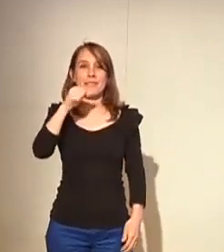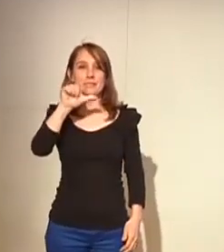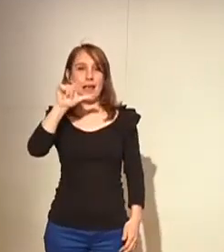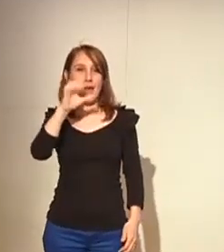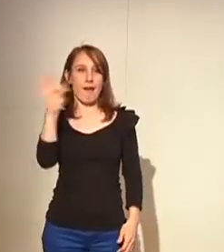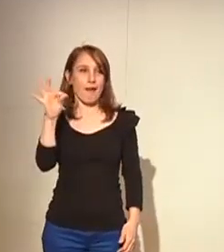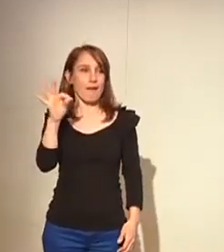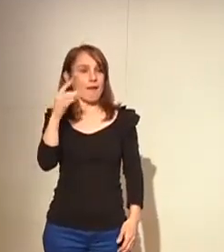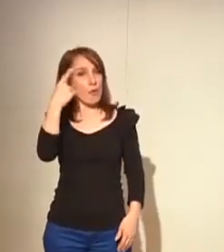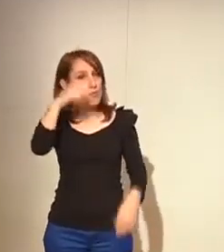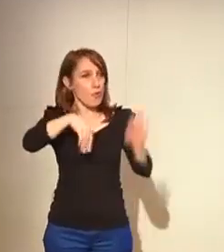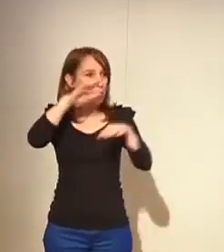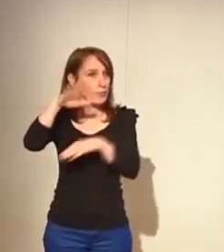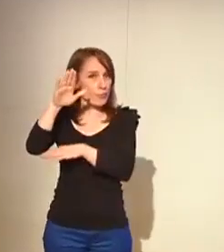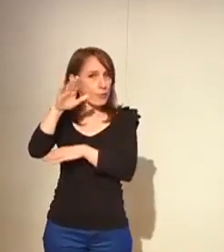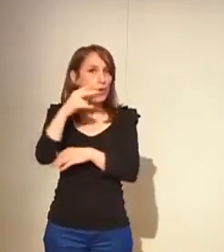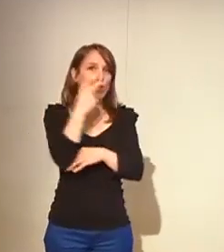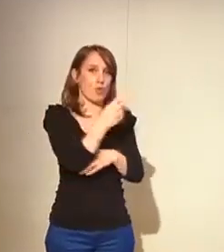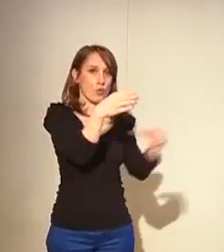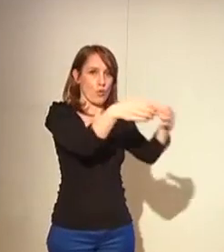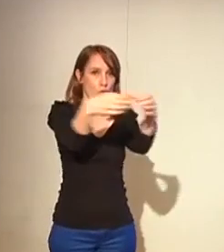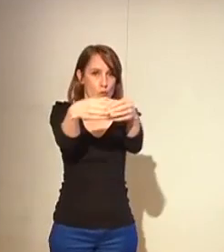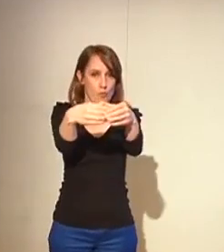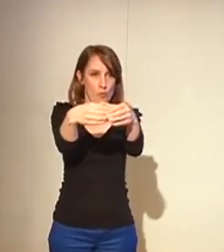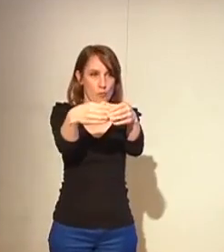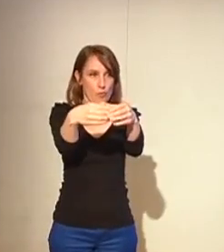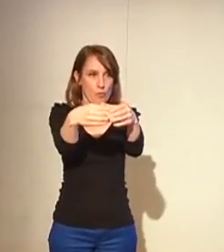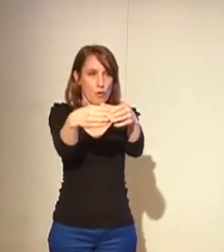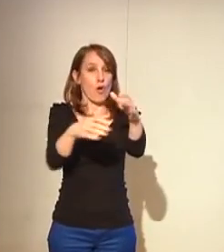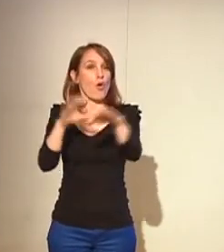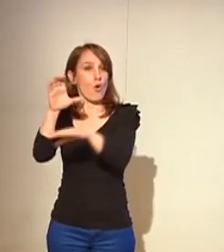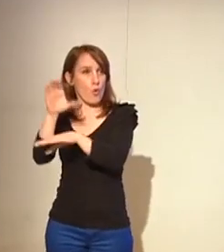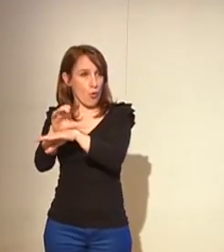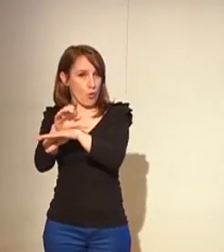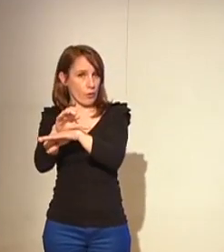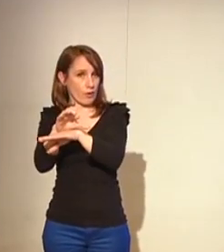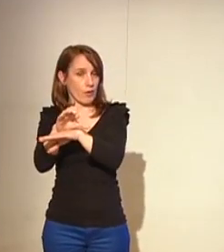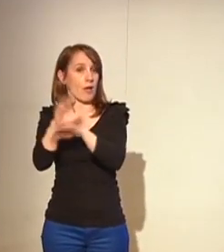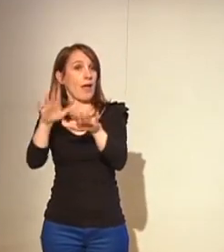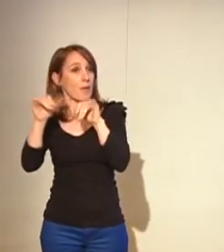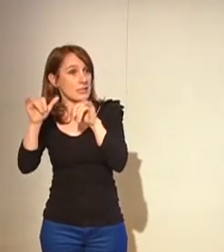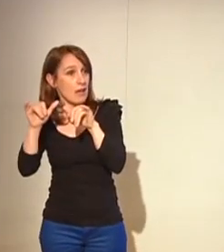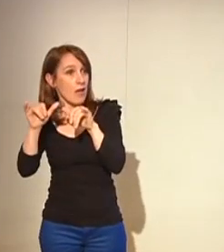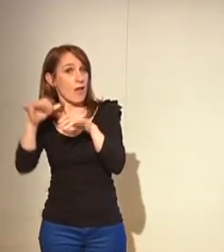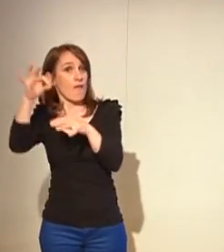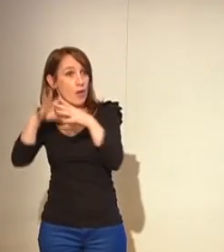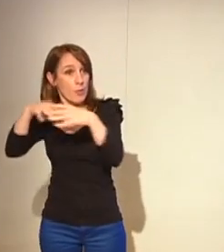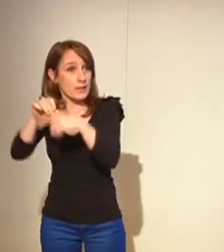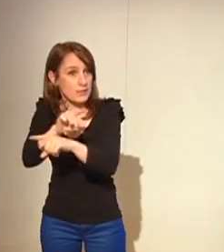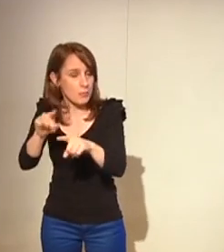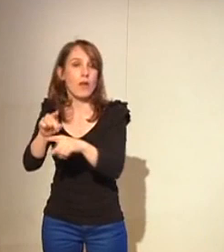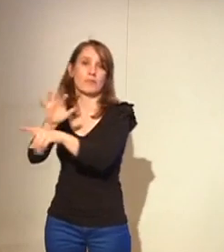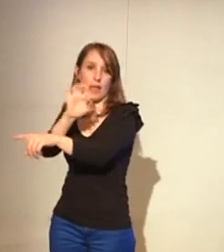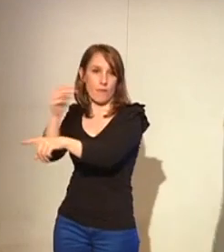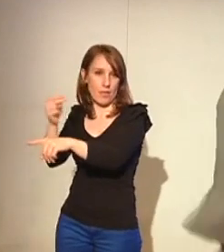pour donc les deux groupes qui est contre qui s'abstient qui ne prend pas part au vote les groupes